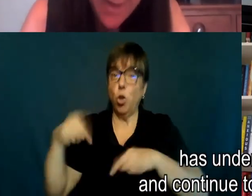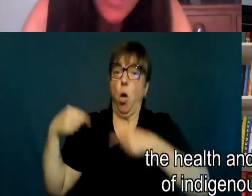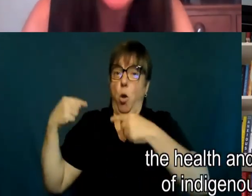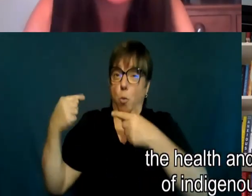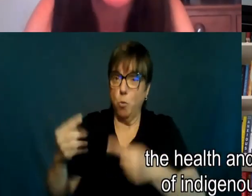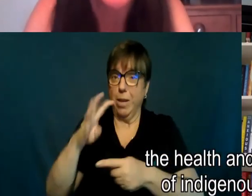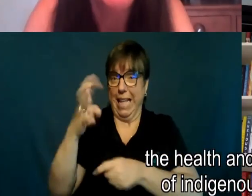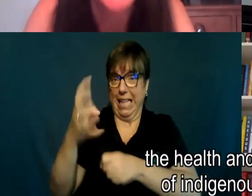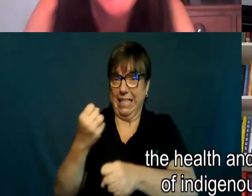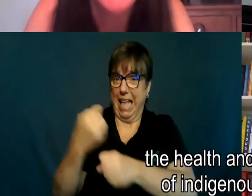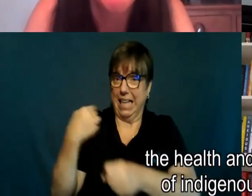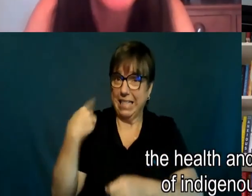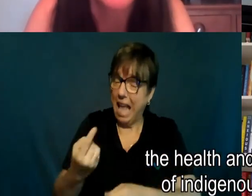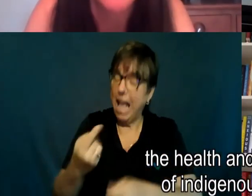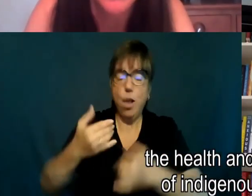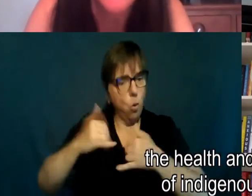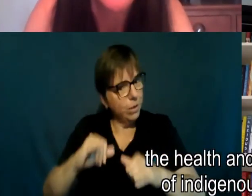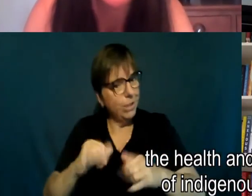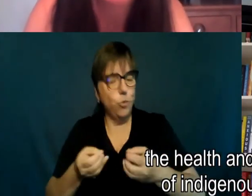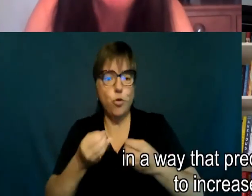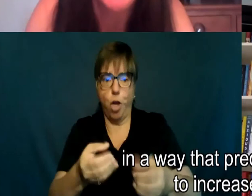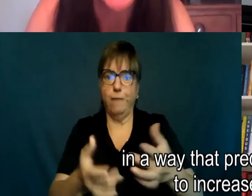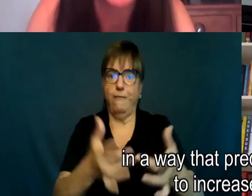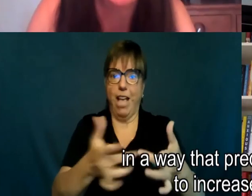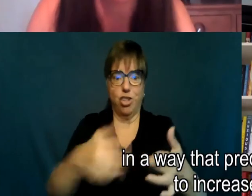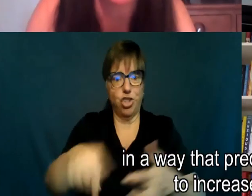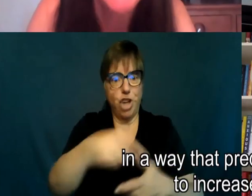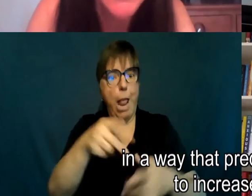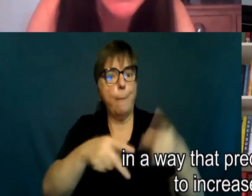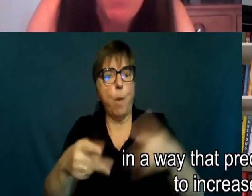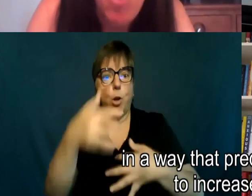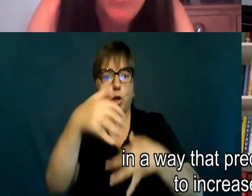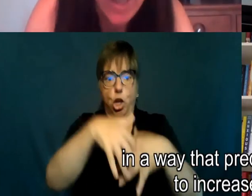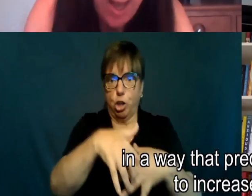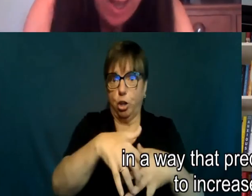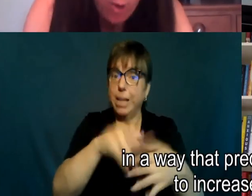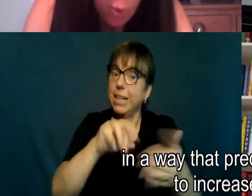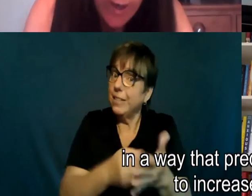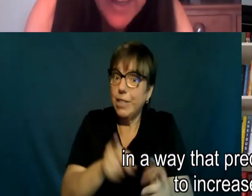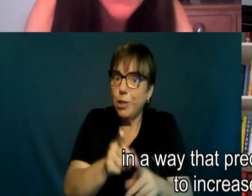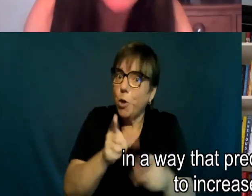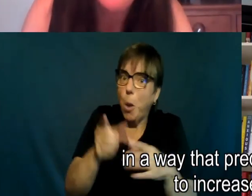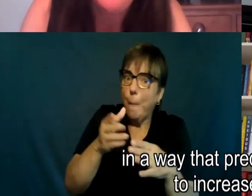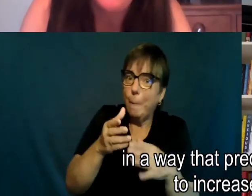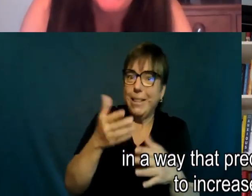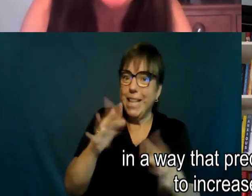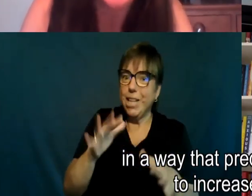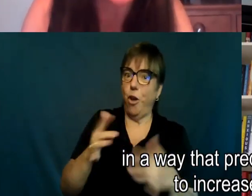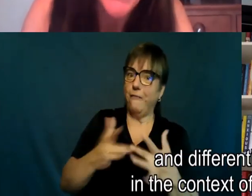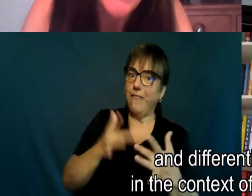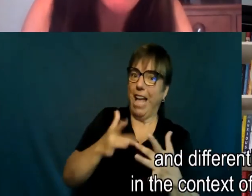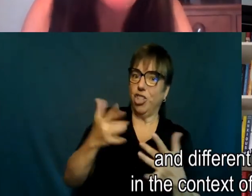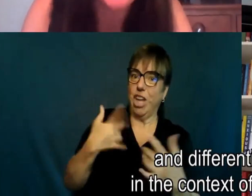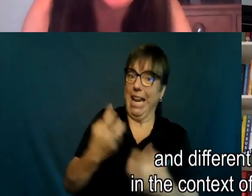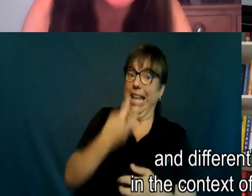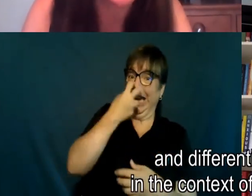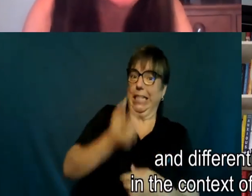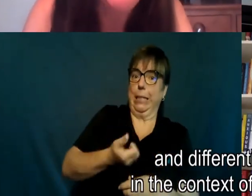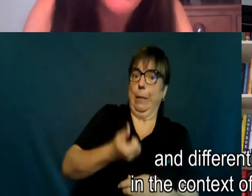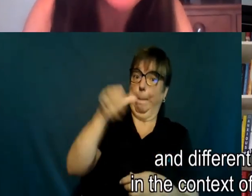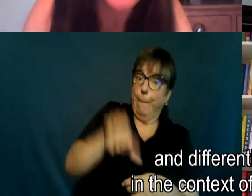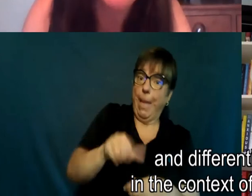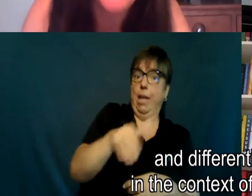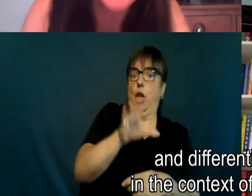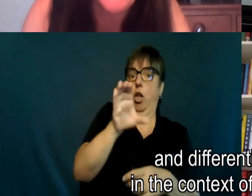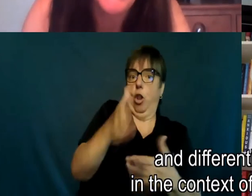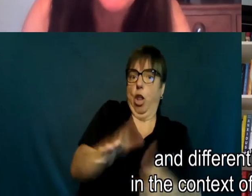compromettre la santé et le bien-être des peuples autochtones d'une manière qui les prédispose aux risques, à des risques accrus et à des